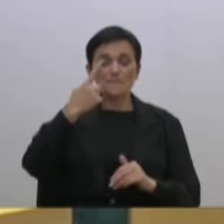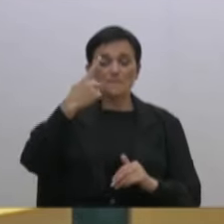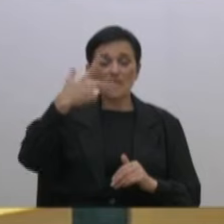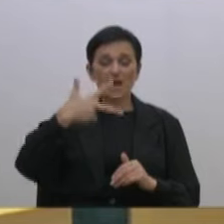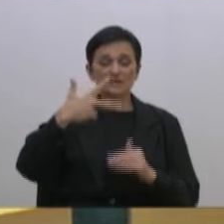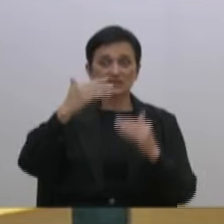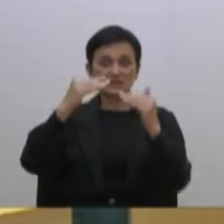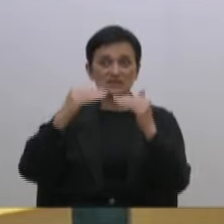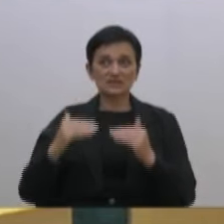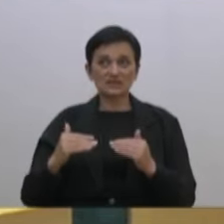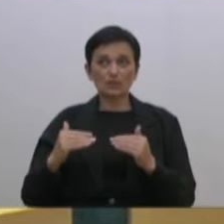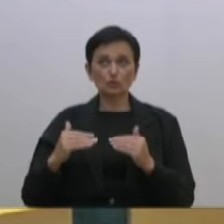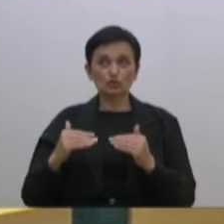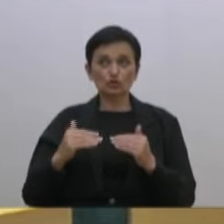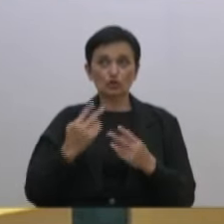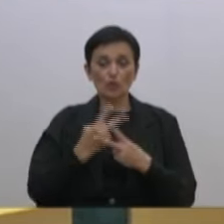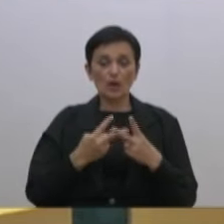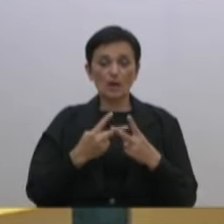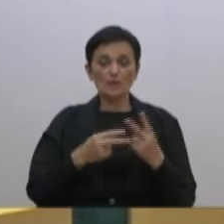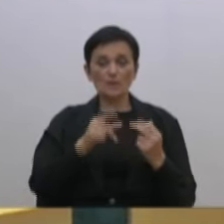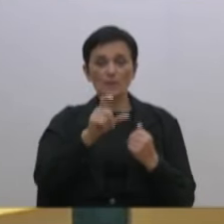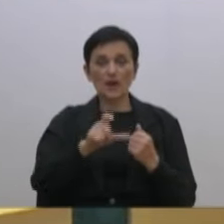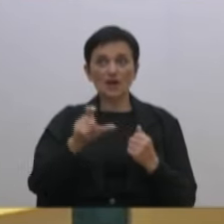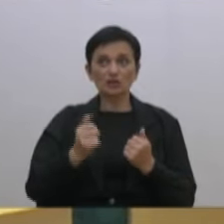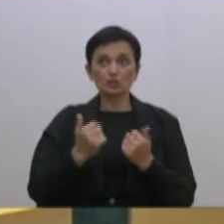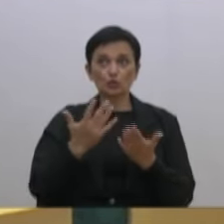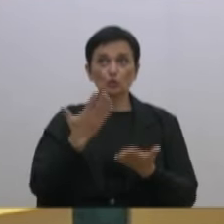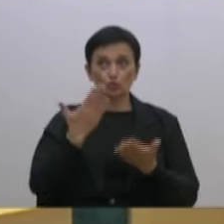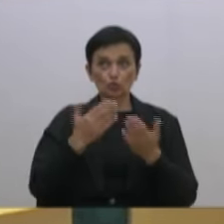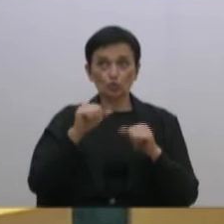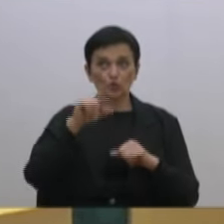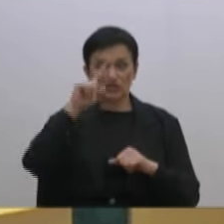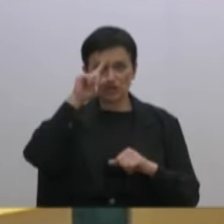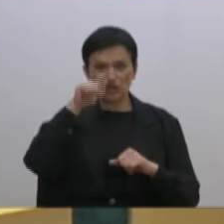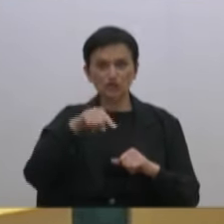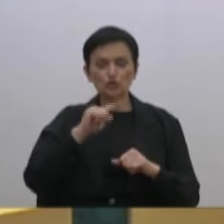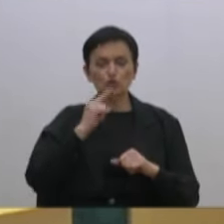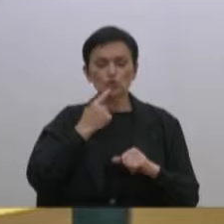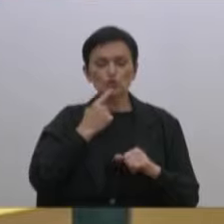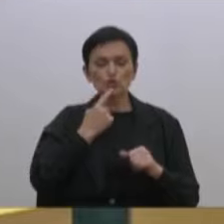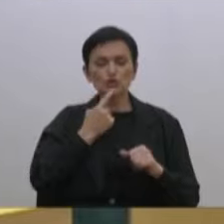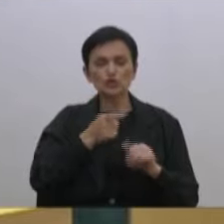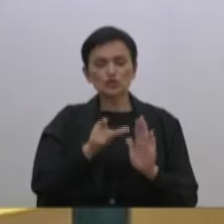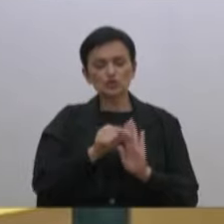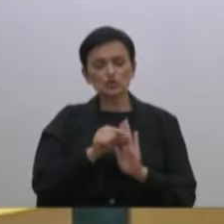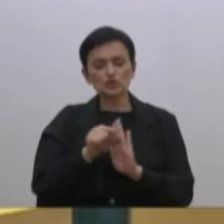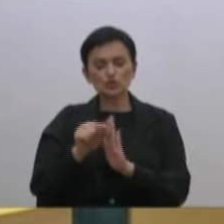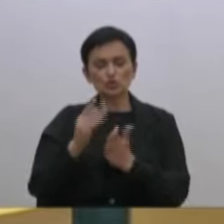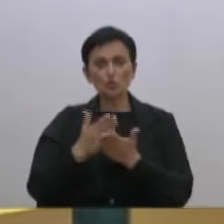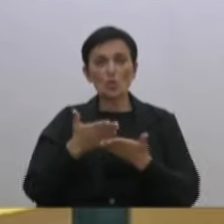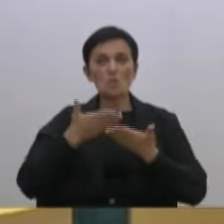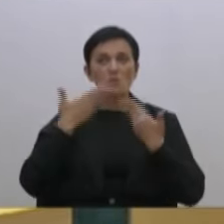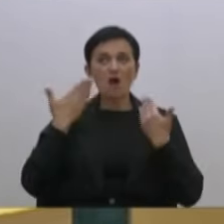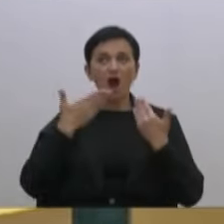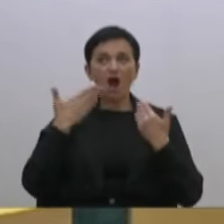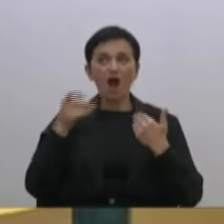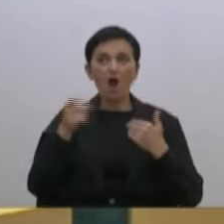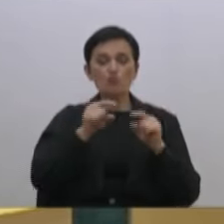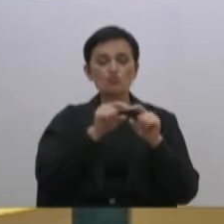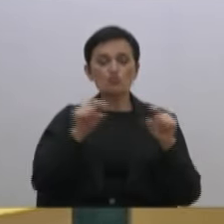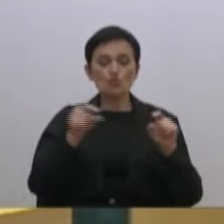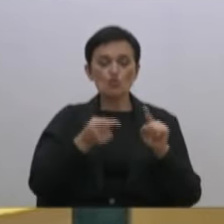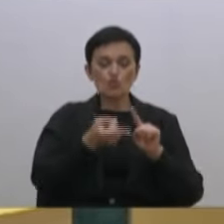მესამედამდე შემცირდეს პატიმრების რაოდენობა თუ კი ეს მოხერხდება იცით რომ მთელი რიგი სირთულეები ახლავს და მარტივი არ არის ესე ხელისაღებით უბრალოდ მუხლებს